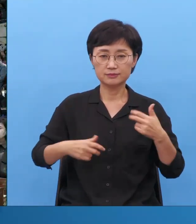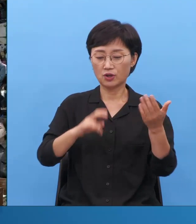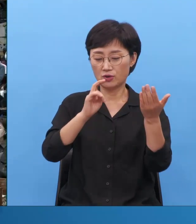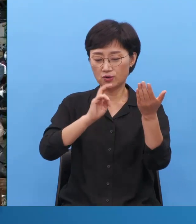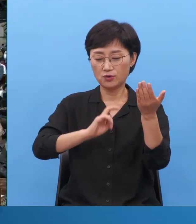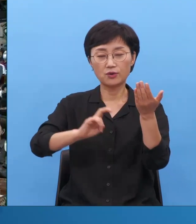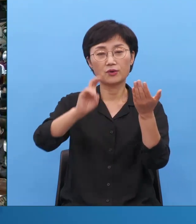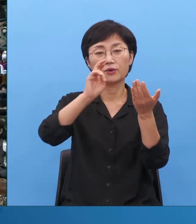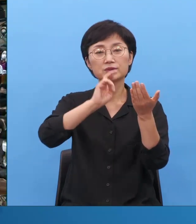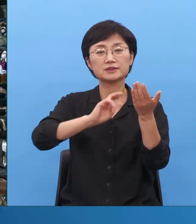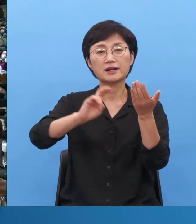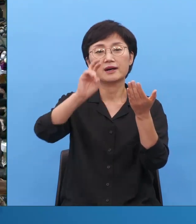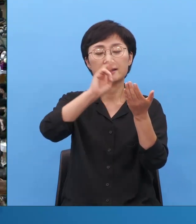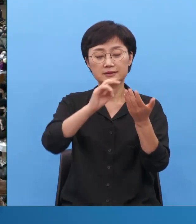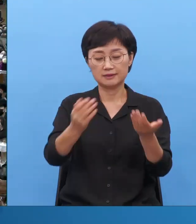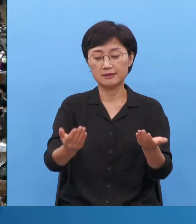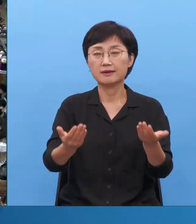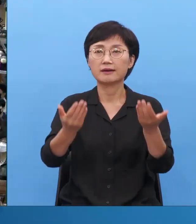즐겁게